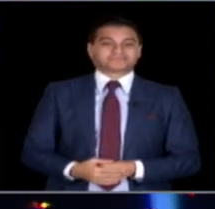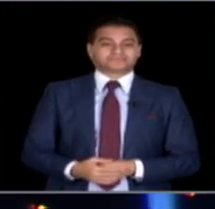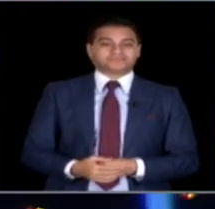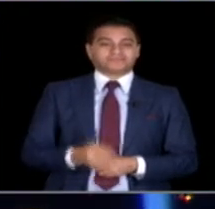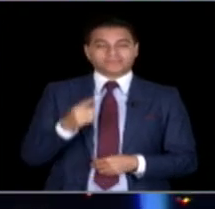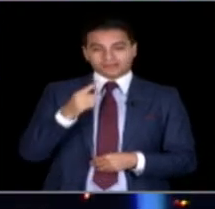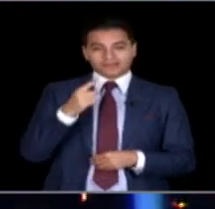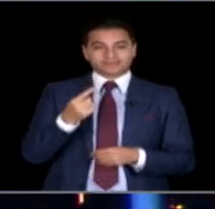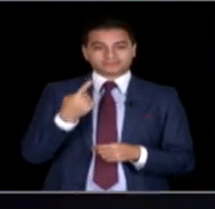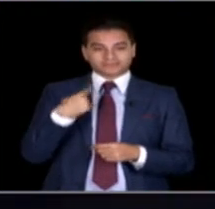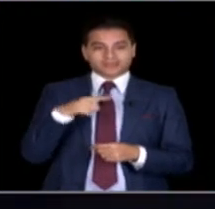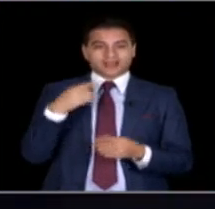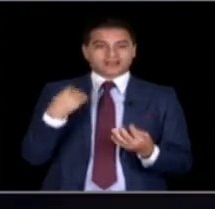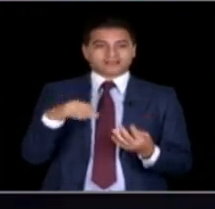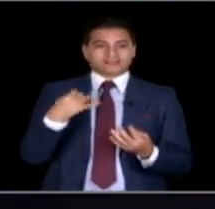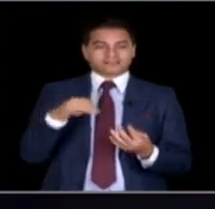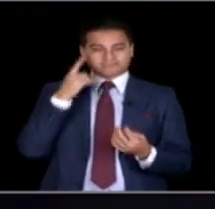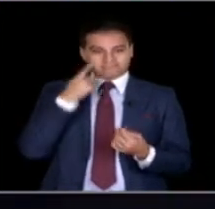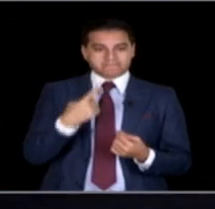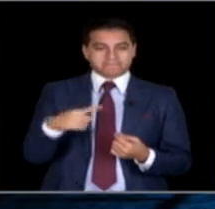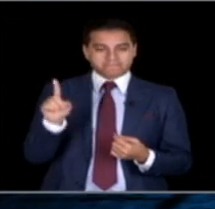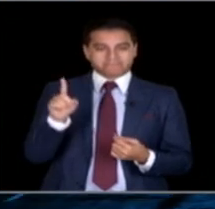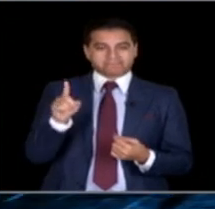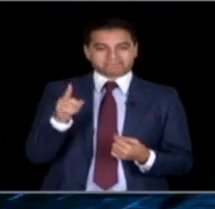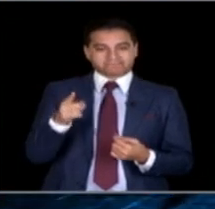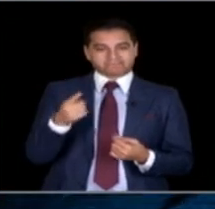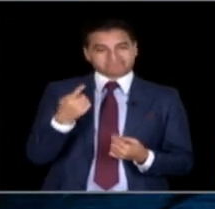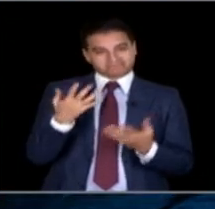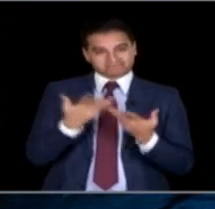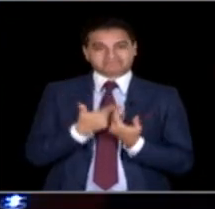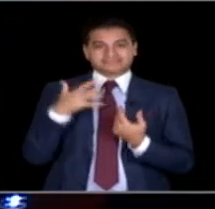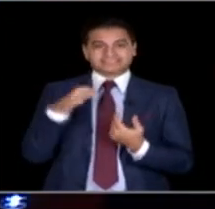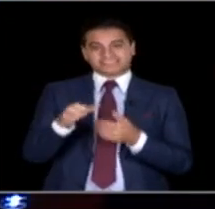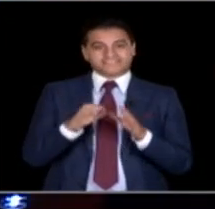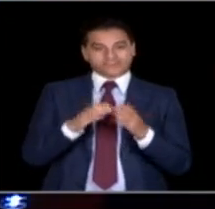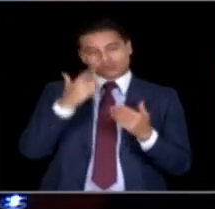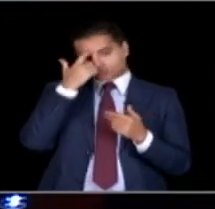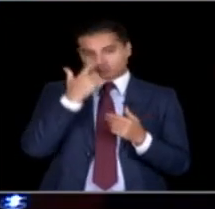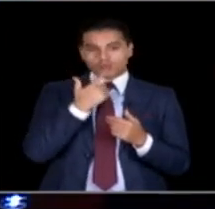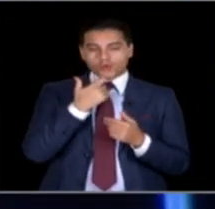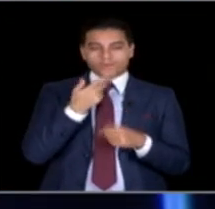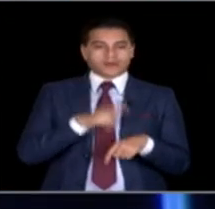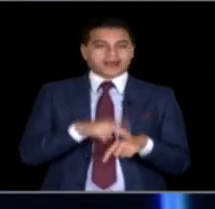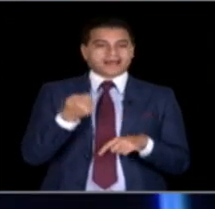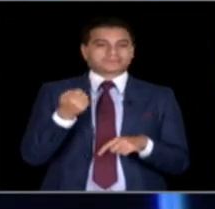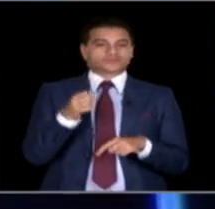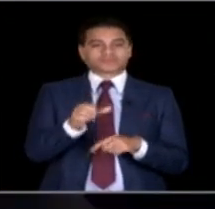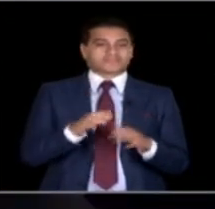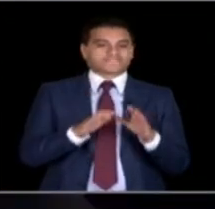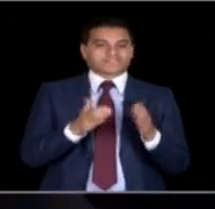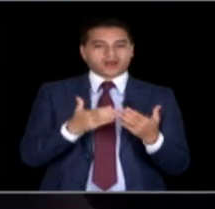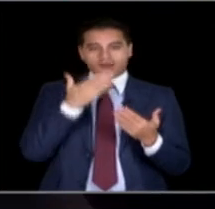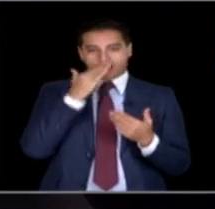من ألبوم حكاية. النتيجة اتغيرت، 90 الهنود الحمر،